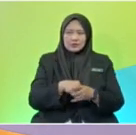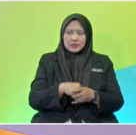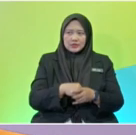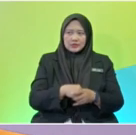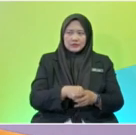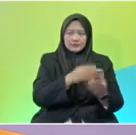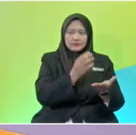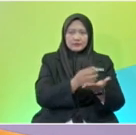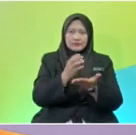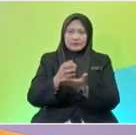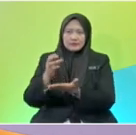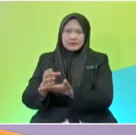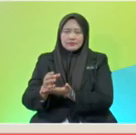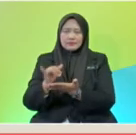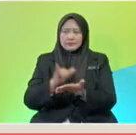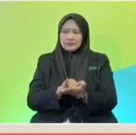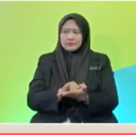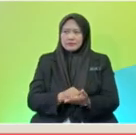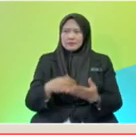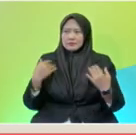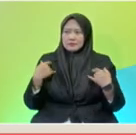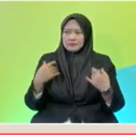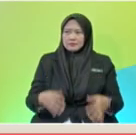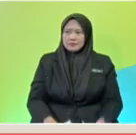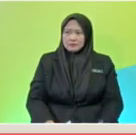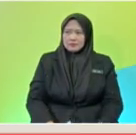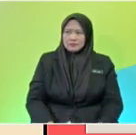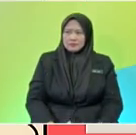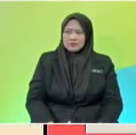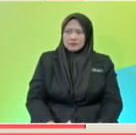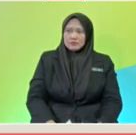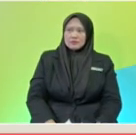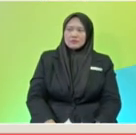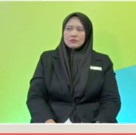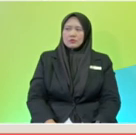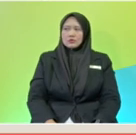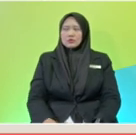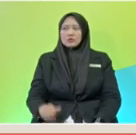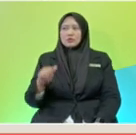kongsi 55 Oke 18 explo malah deposisi 5 jadi